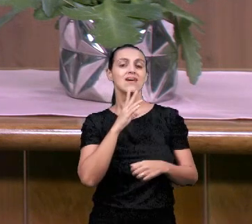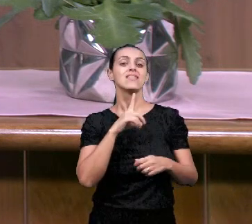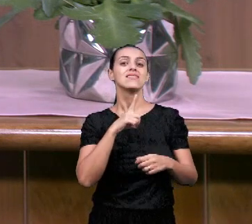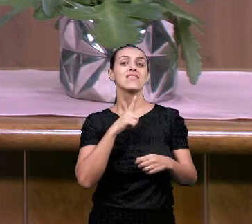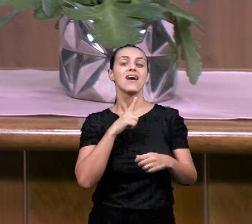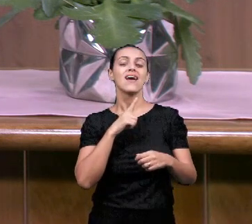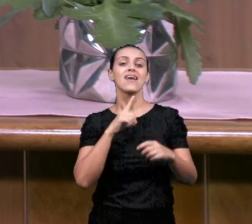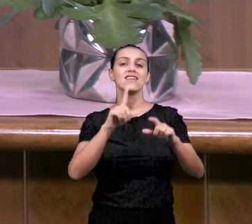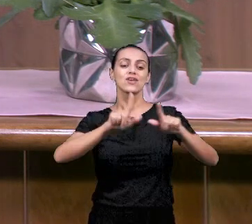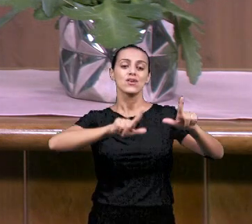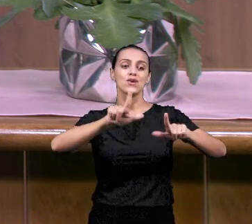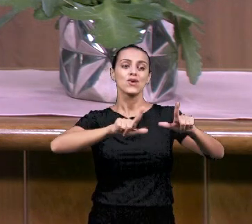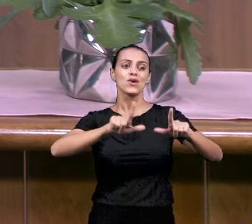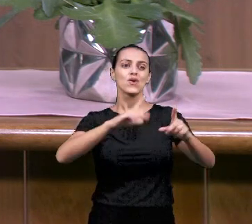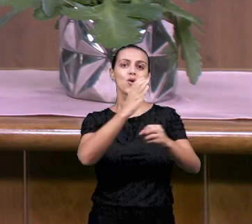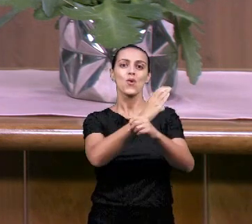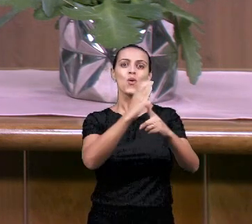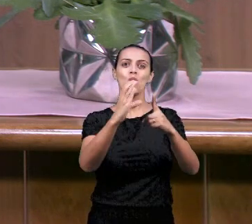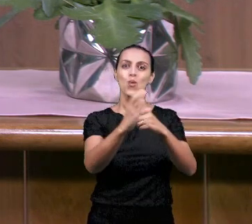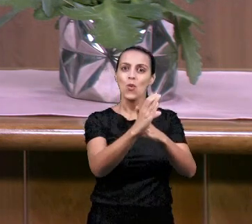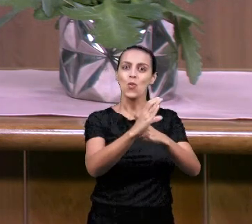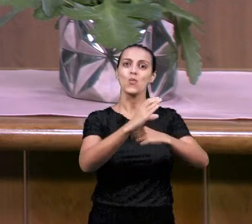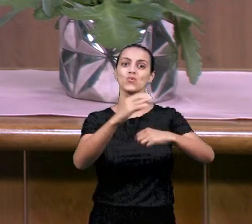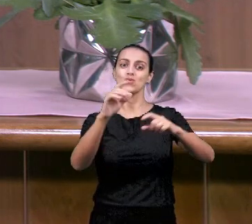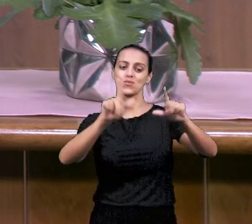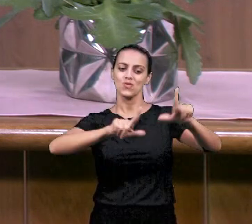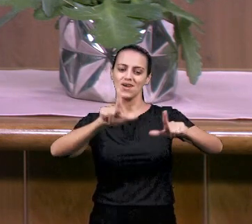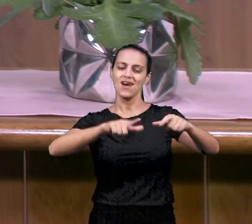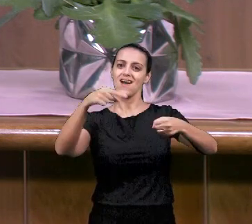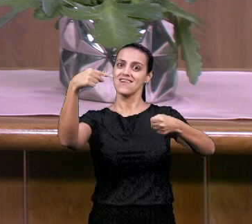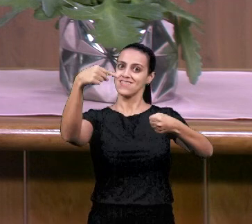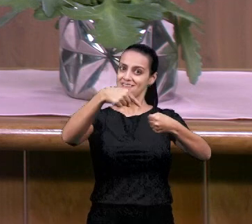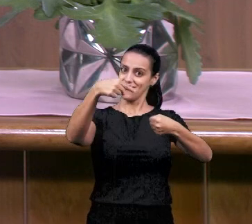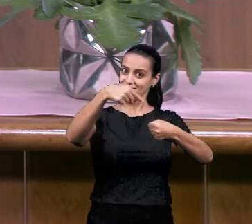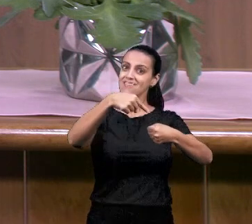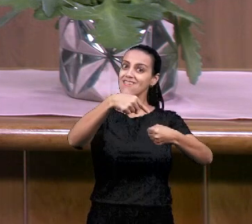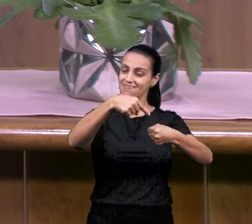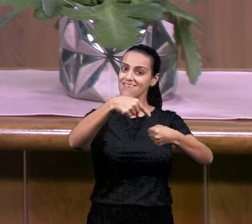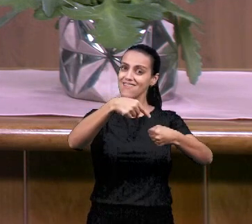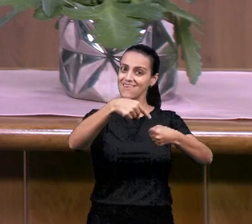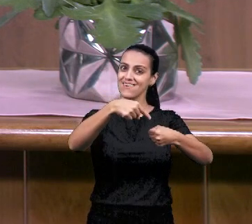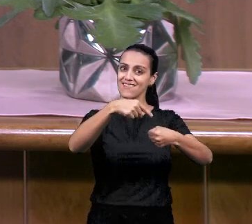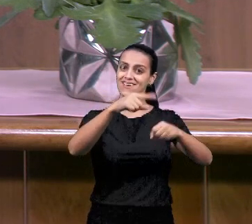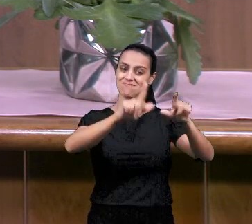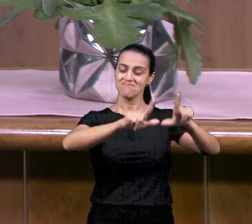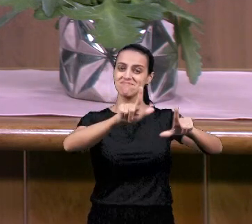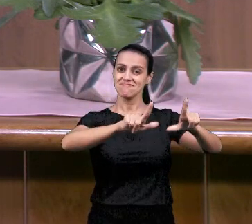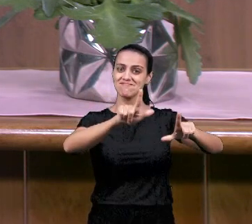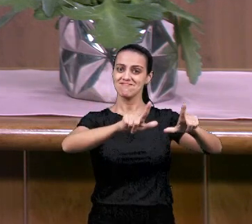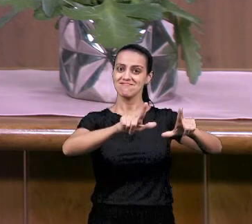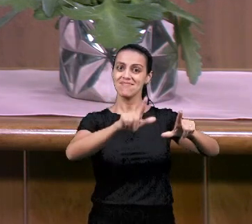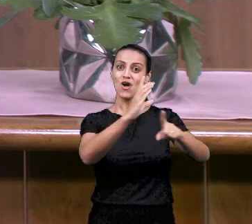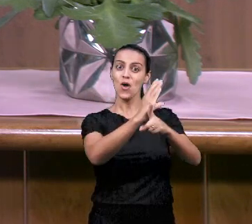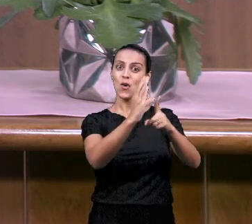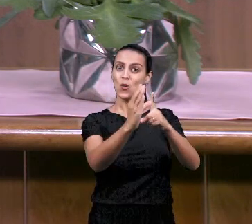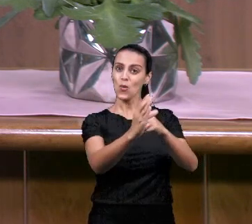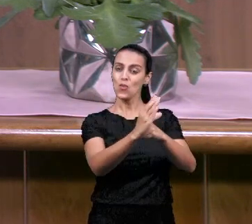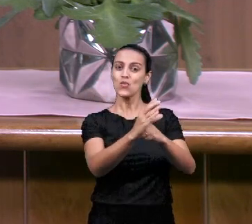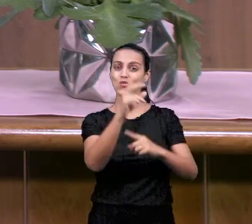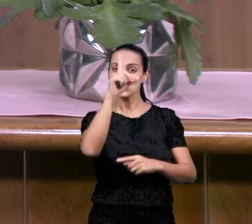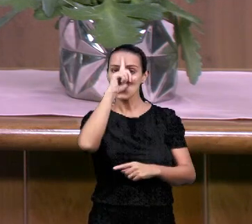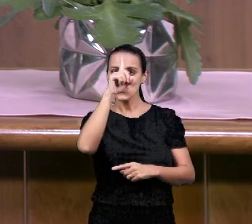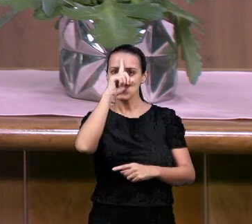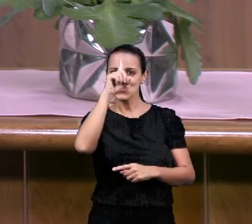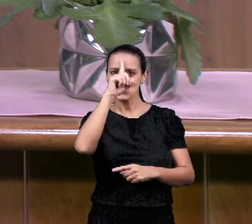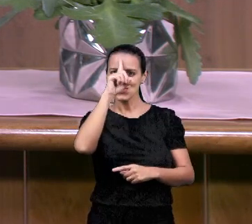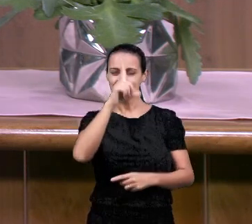nous avons la transmission quotidienne des cultes. Donc, vous mon frère, ma sœur, vous